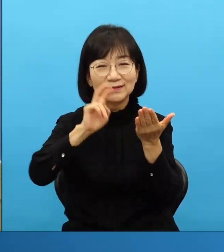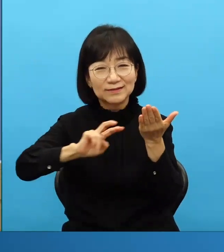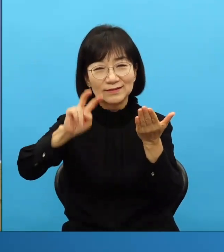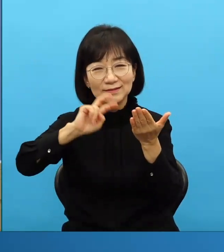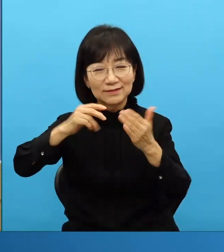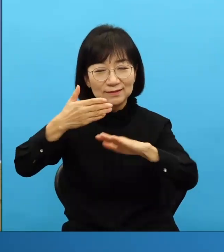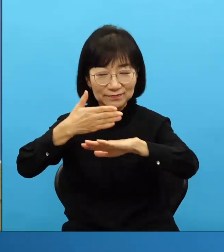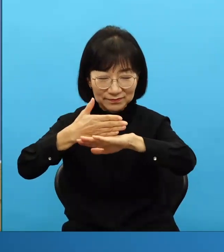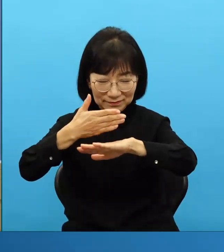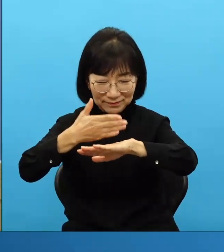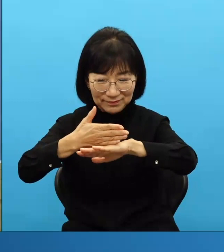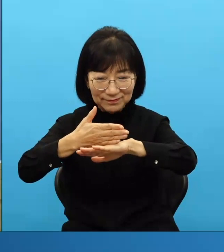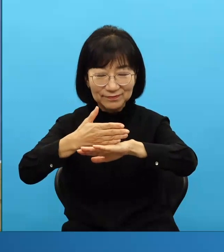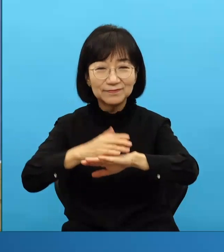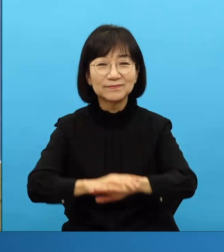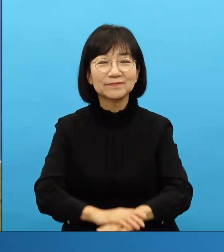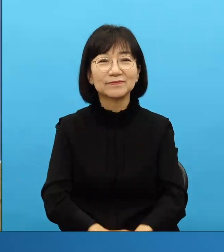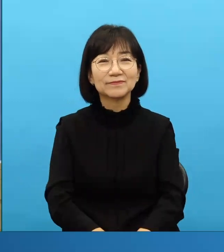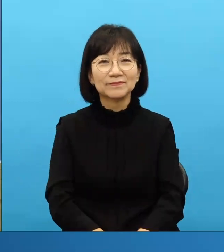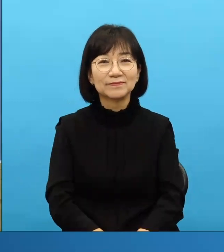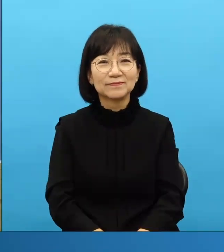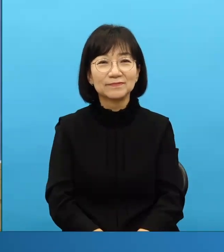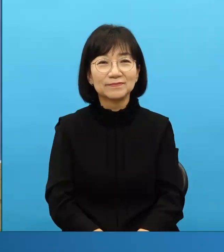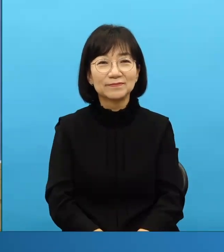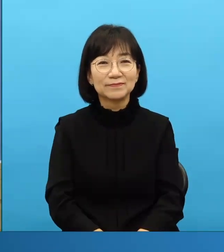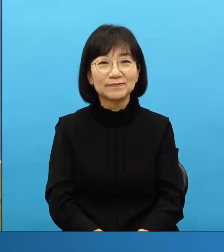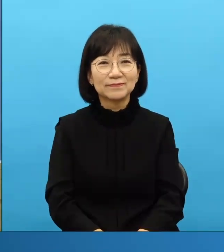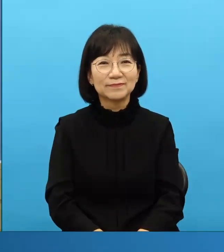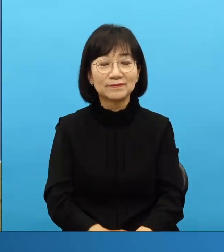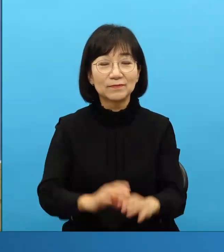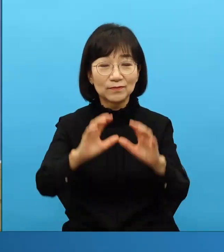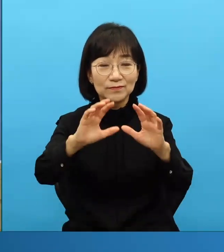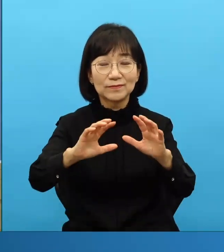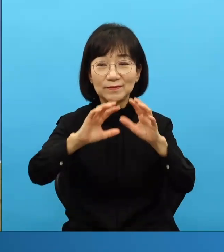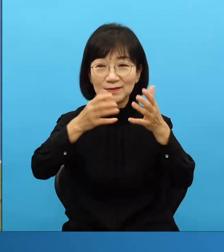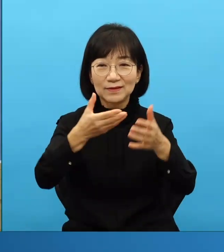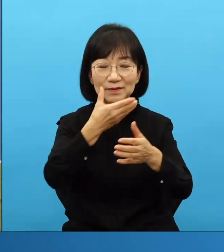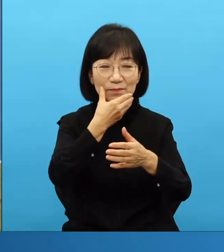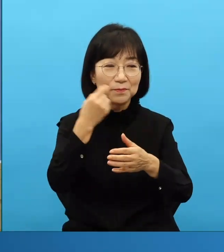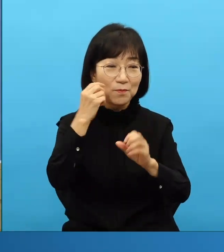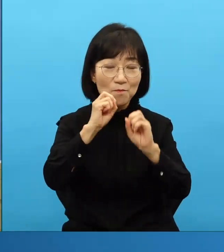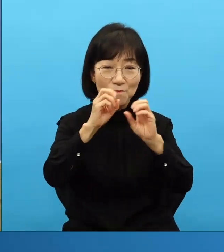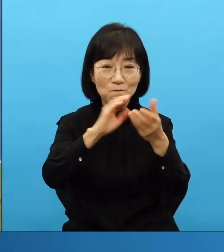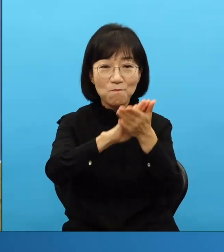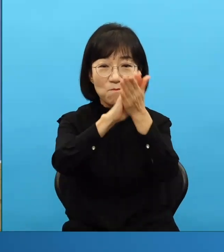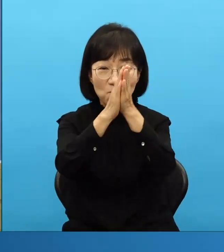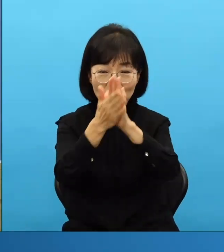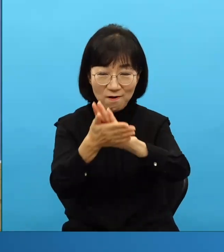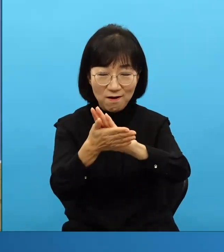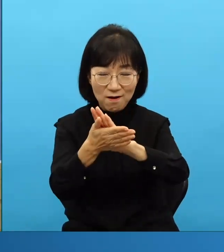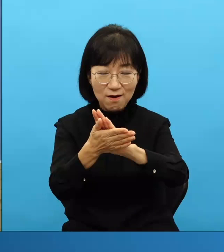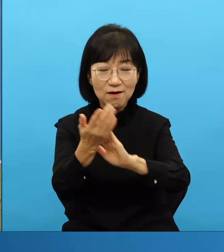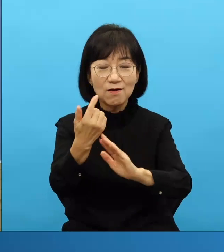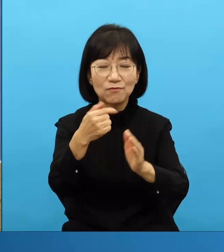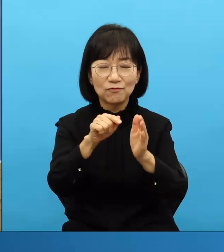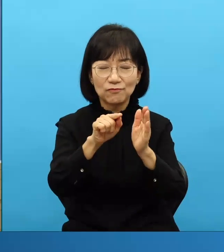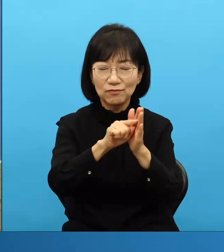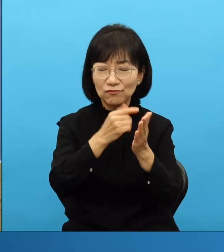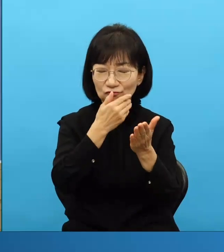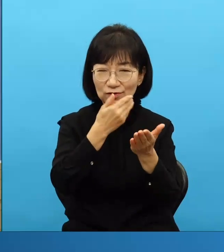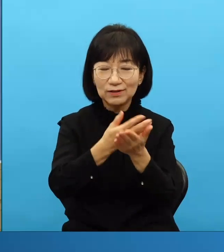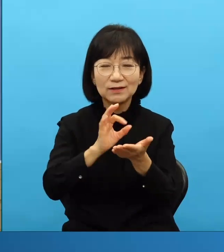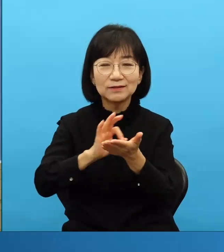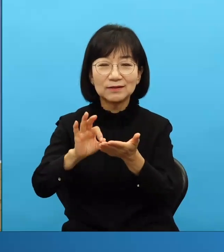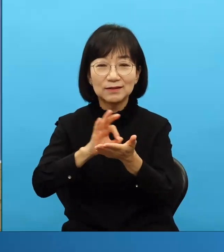much for this graceful praise. 이 세계복음화의 귀한 강단 또 이렇게 허락하신 당회장 유광수 목사님께 감사의 말씀을